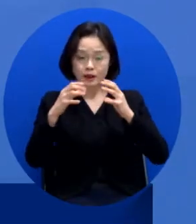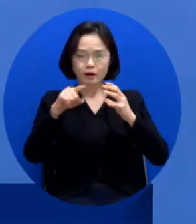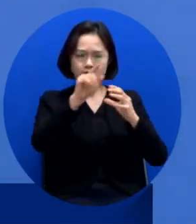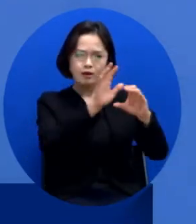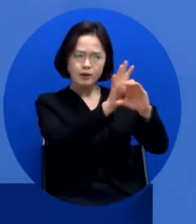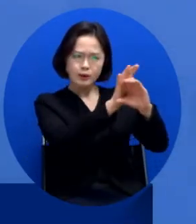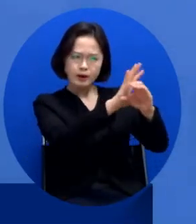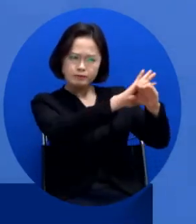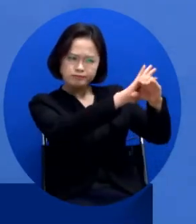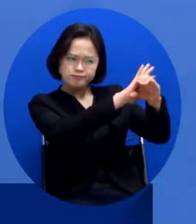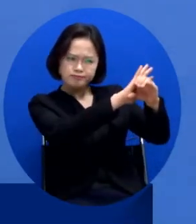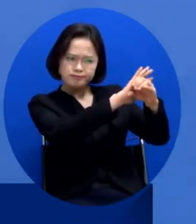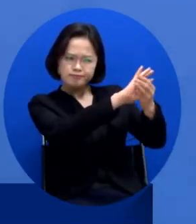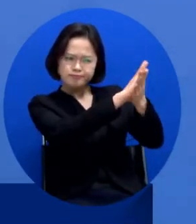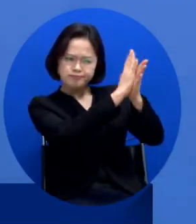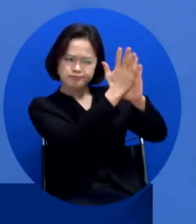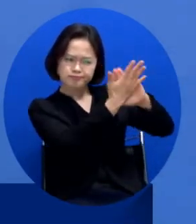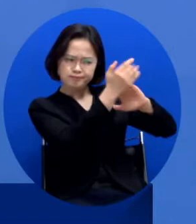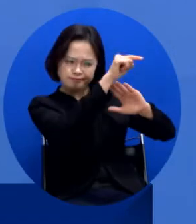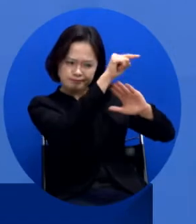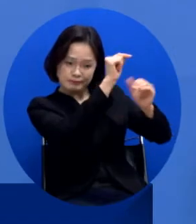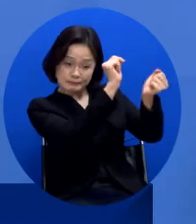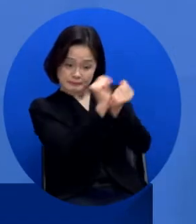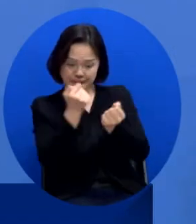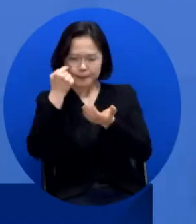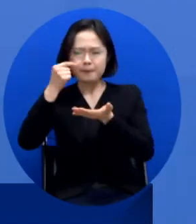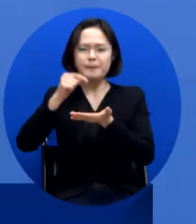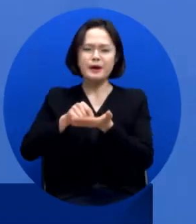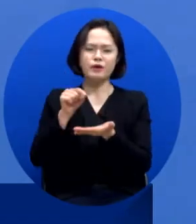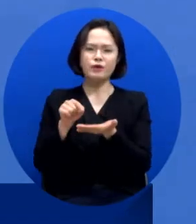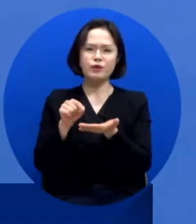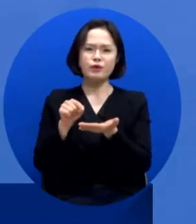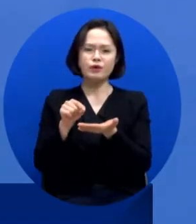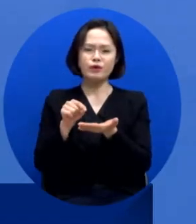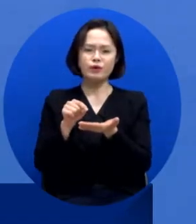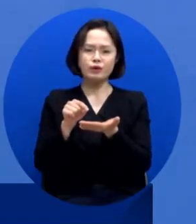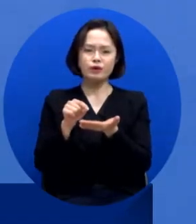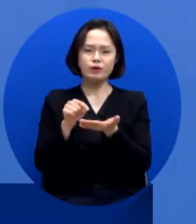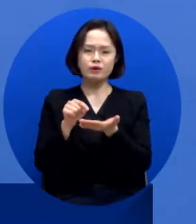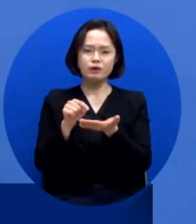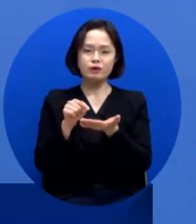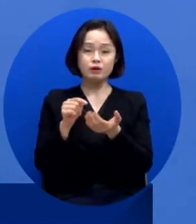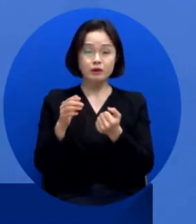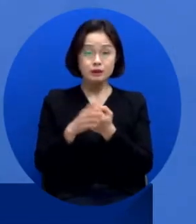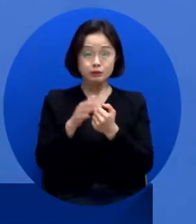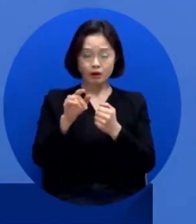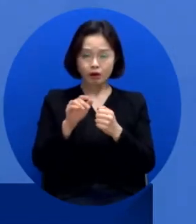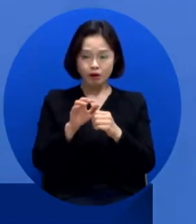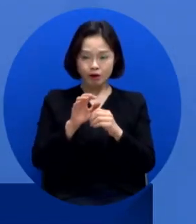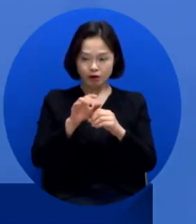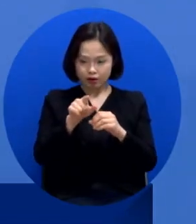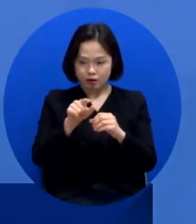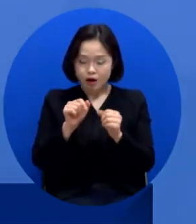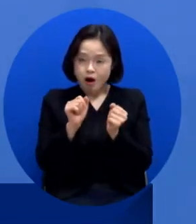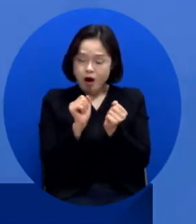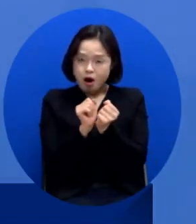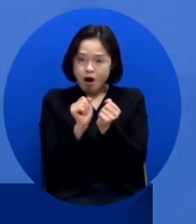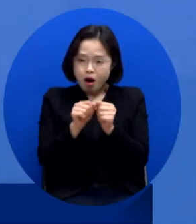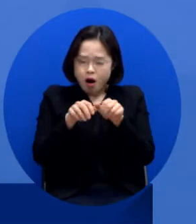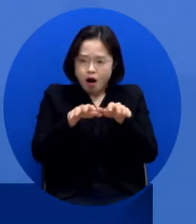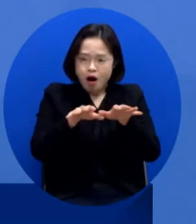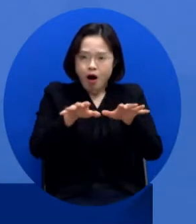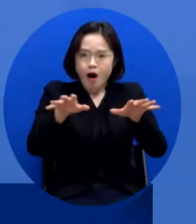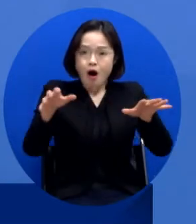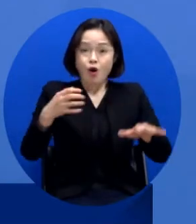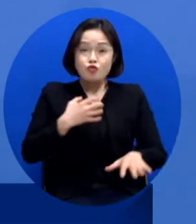die in Deutschland Ende Januar durchgeführt wurden. Wir wissen, dass diese